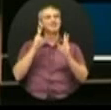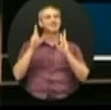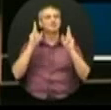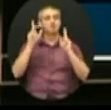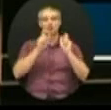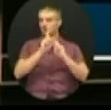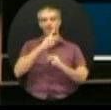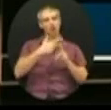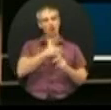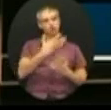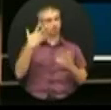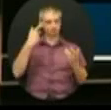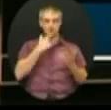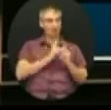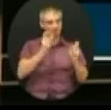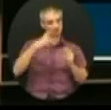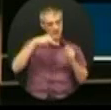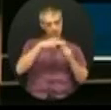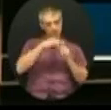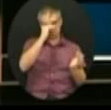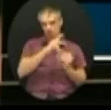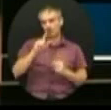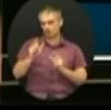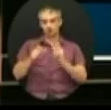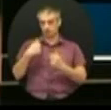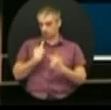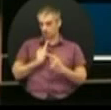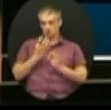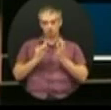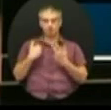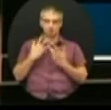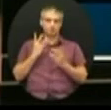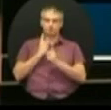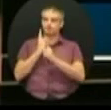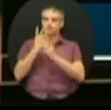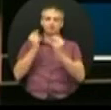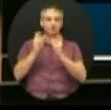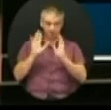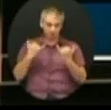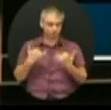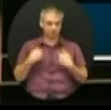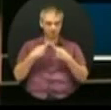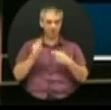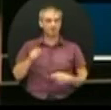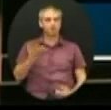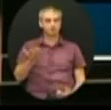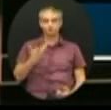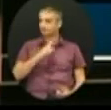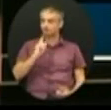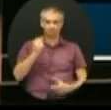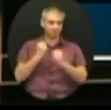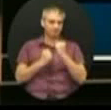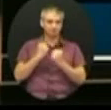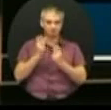רק לטייקונים. וזה נושא מאוד מאוד כאוב. אני כעורכת דין נתקלתי בהרבה מאוד אנשים. וגם עכשיו כחברת כנסת, כל